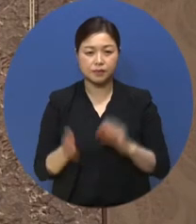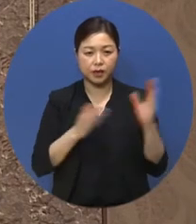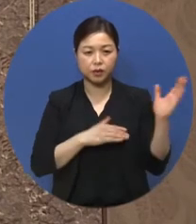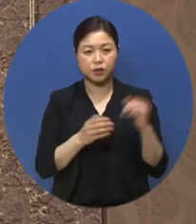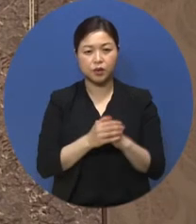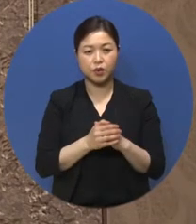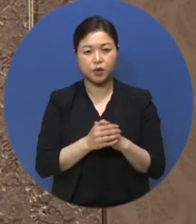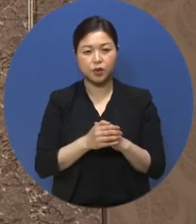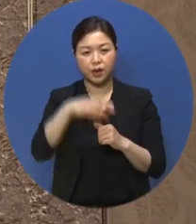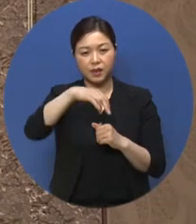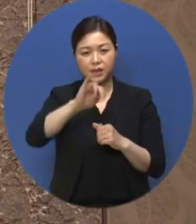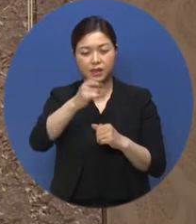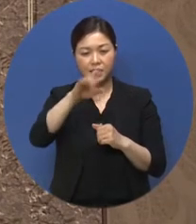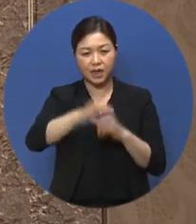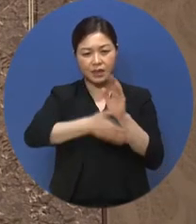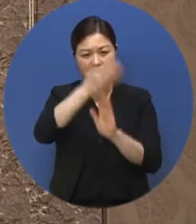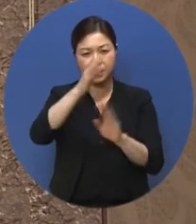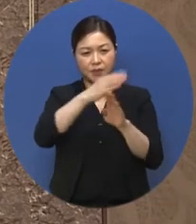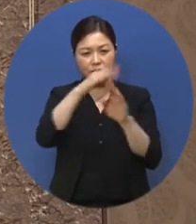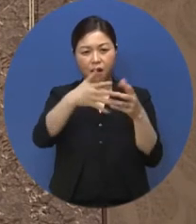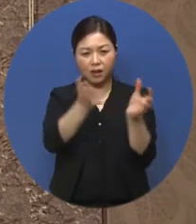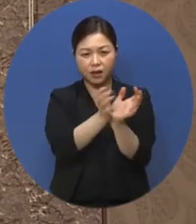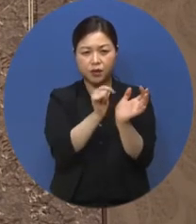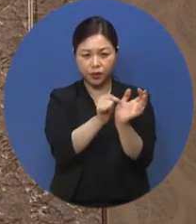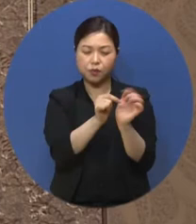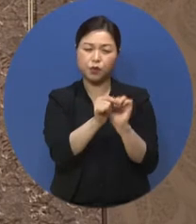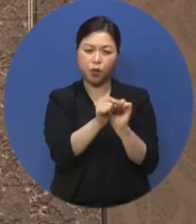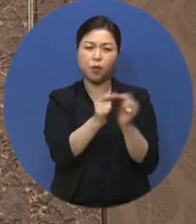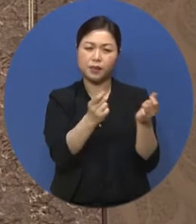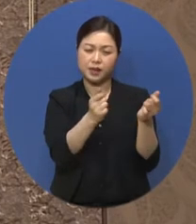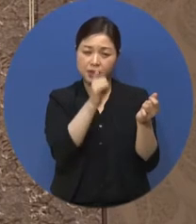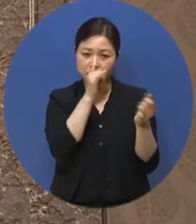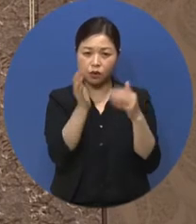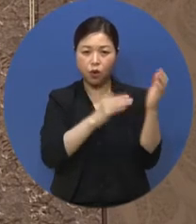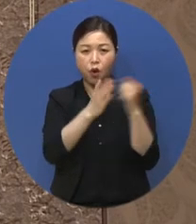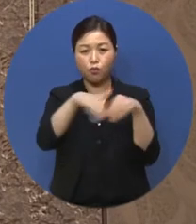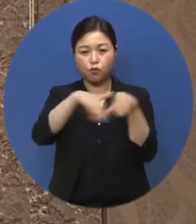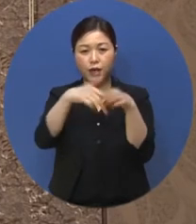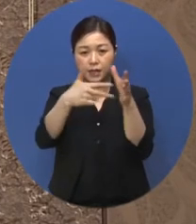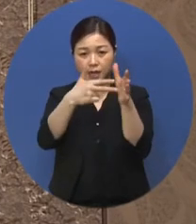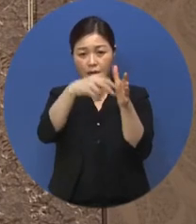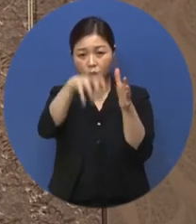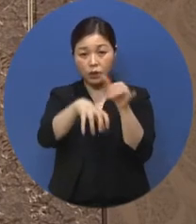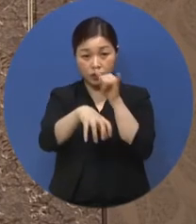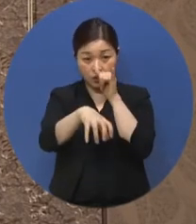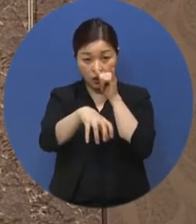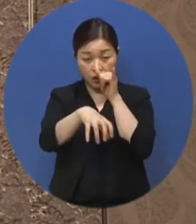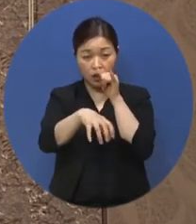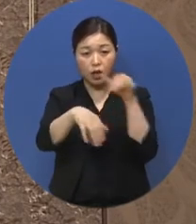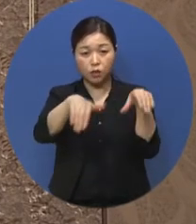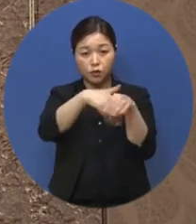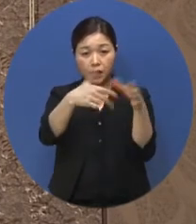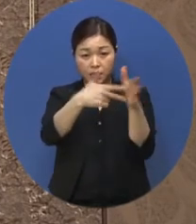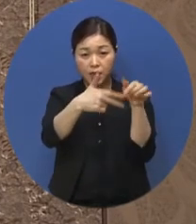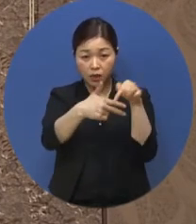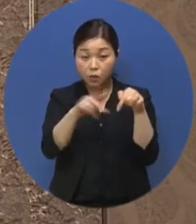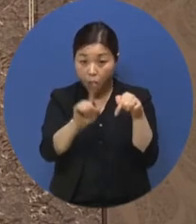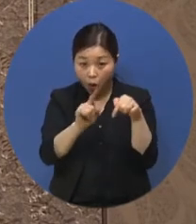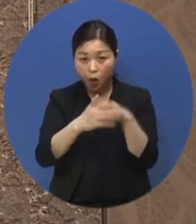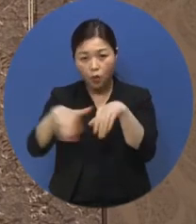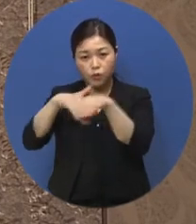시향도 그렇고 그 또 우리 저희 이제 관할에 문화재단이 있어요. 그러면 네. 문화재단이라는 게 문화예술을 하시는